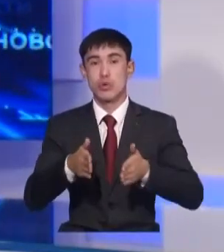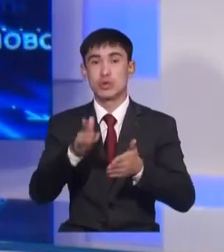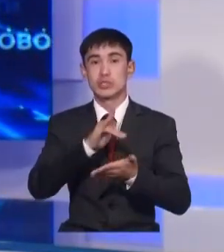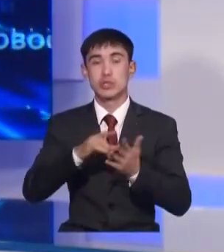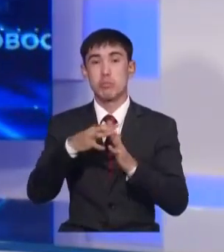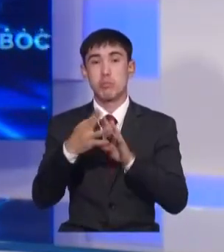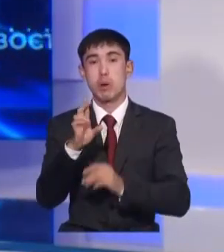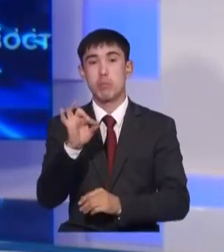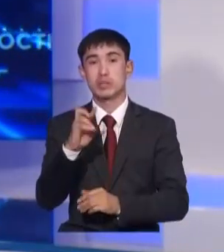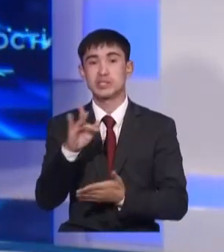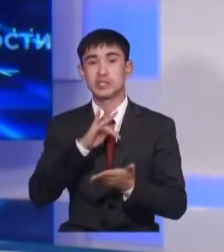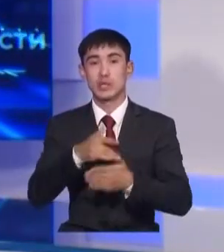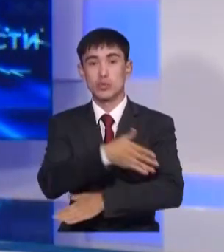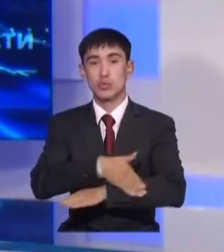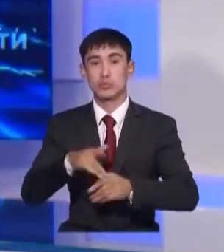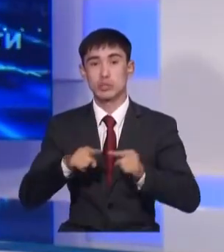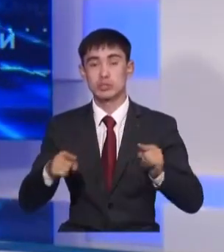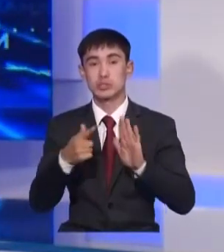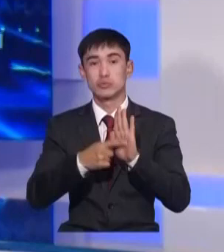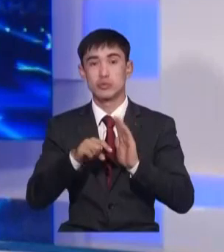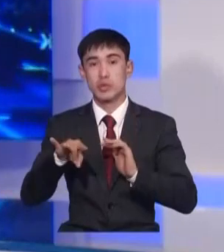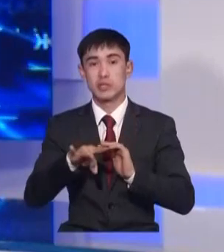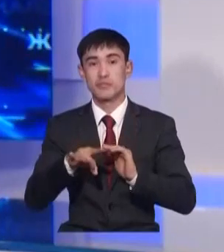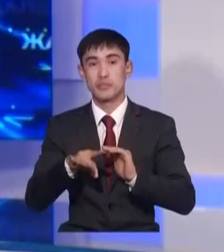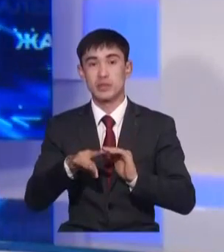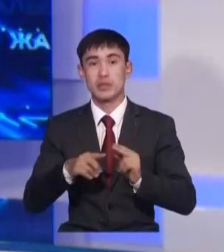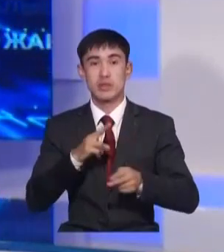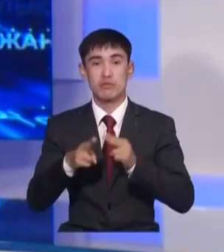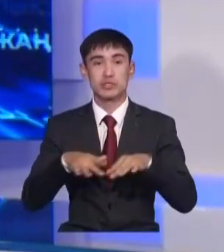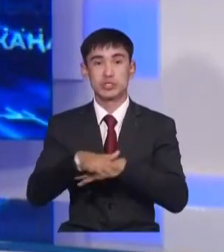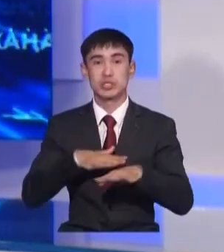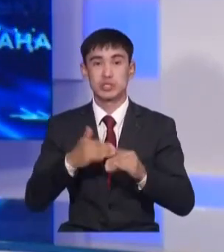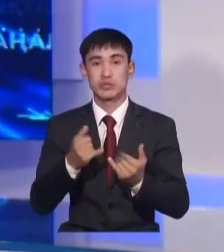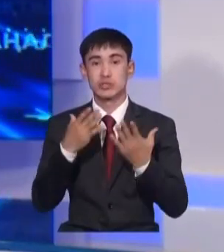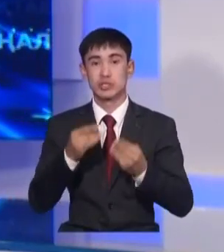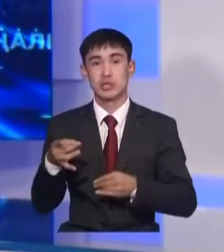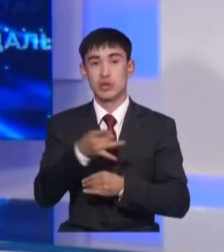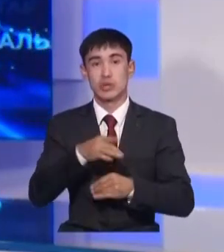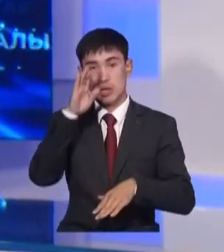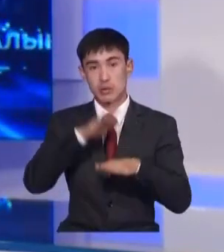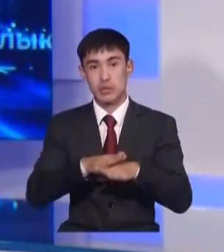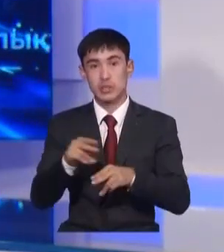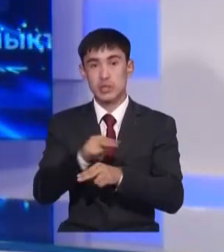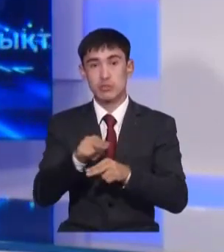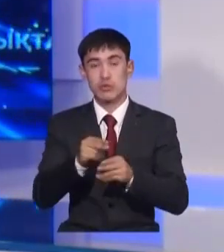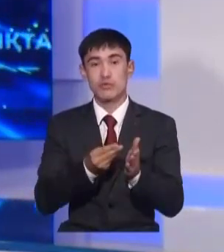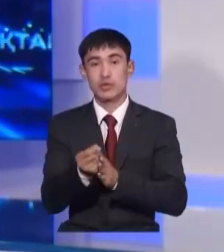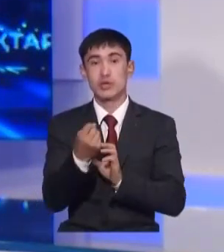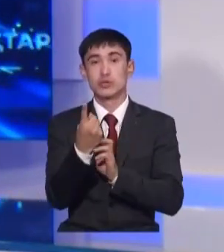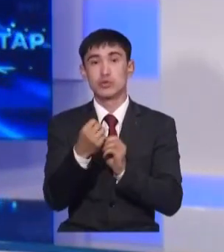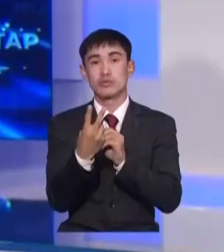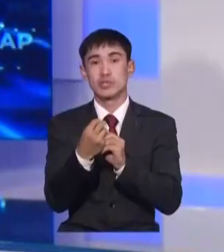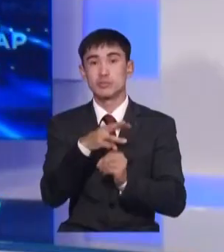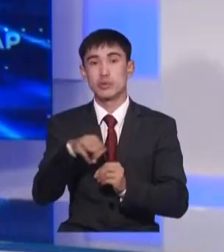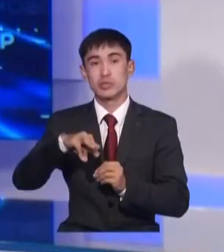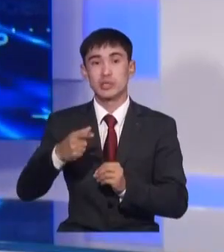село Бахбахты. Центральная улица протяженностью 700 метров вызвала недовольство жителей. На сегодня районный акимат на ее ремонт выделили